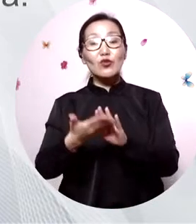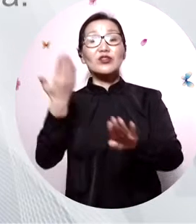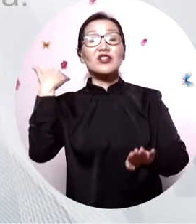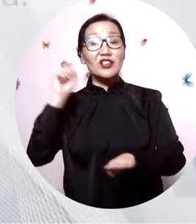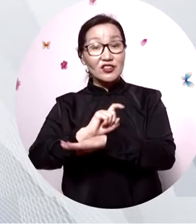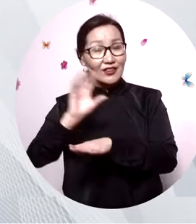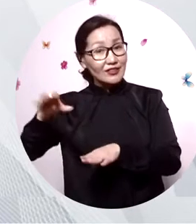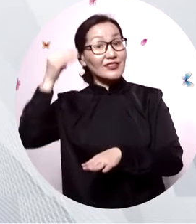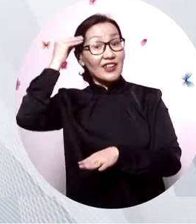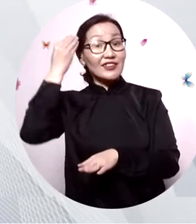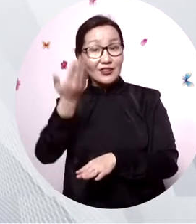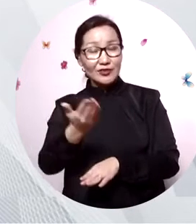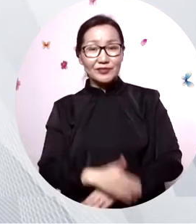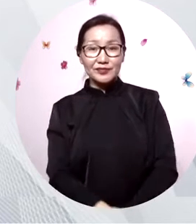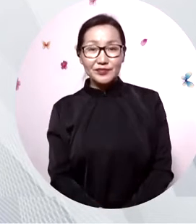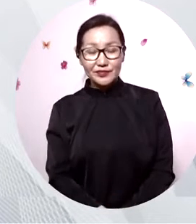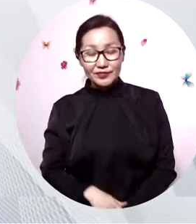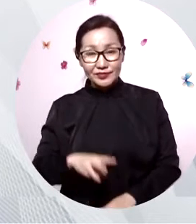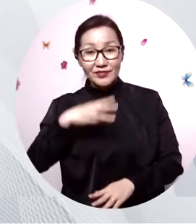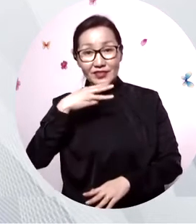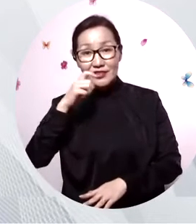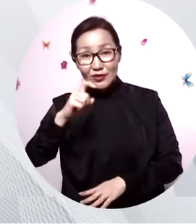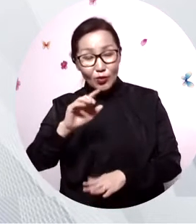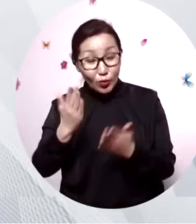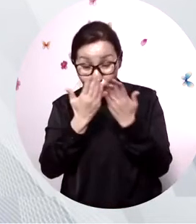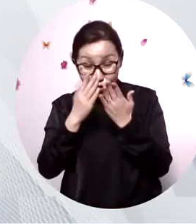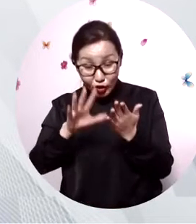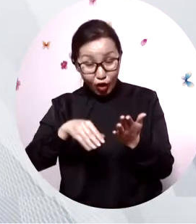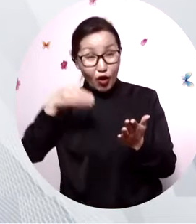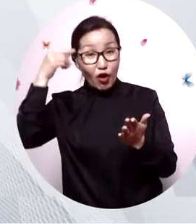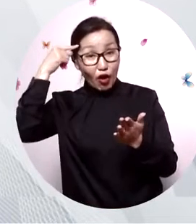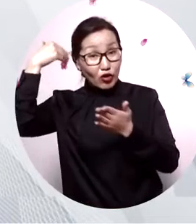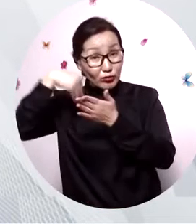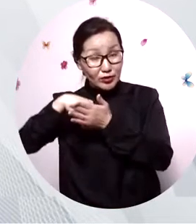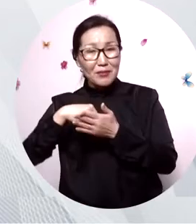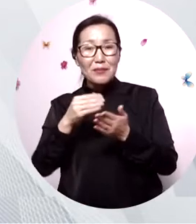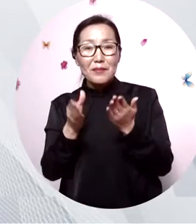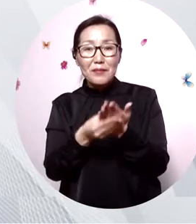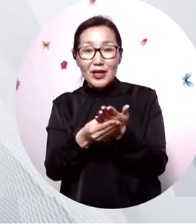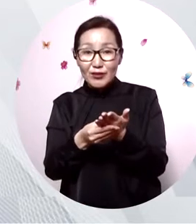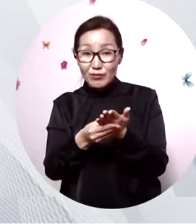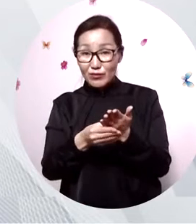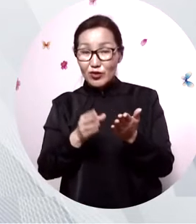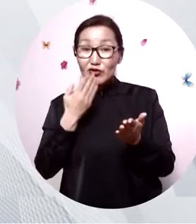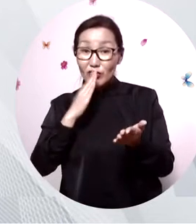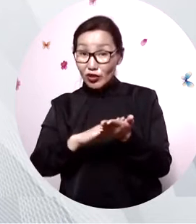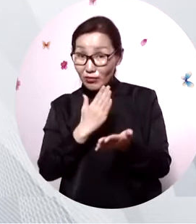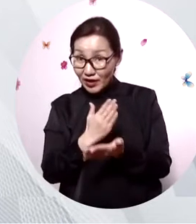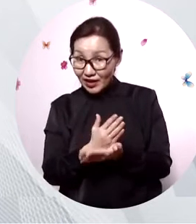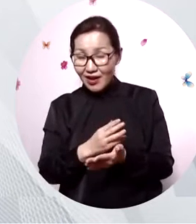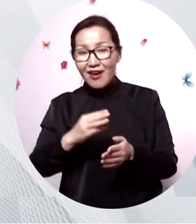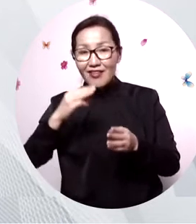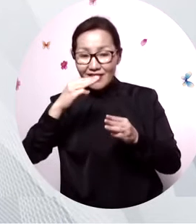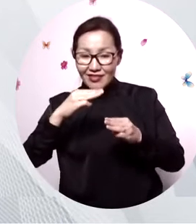санаа. Мэдээллийн эх гэдэг нь уншихад ойлгомжтой, баримт нотолгоотой, танин